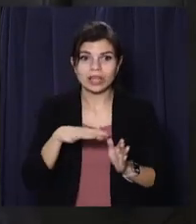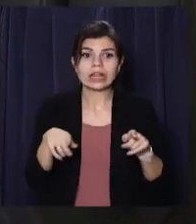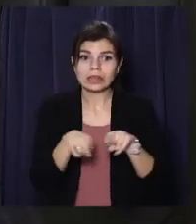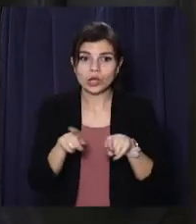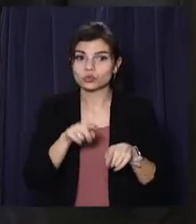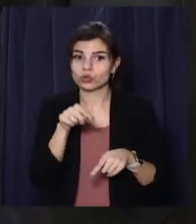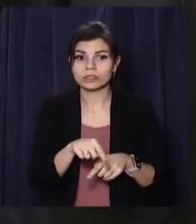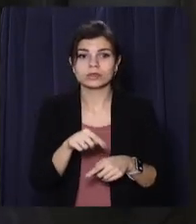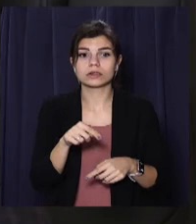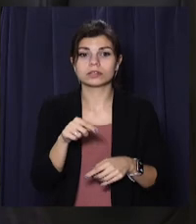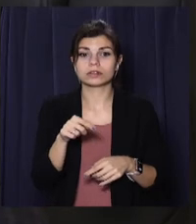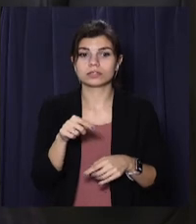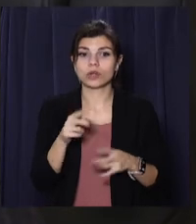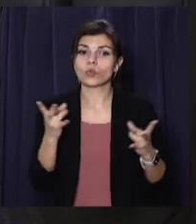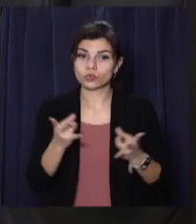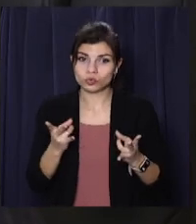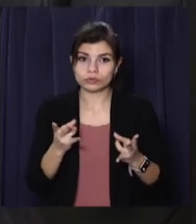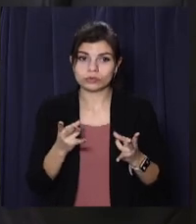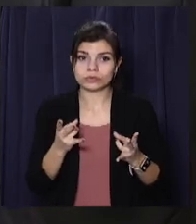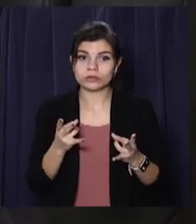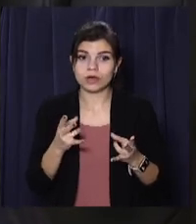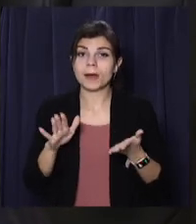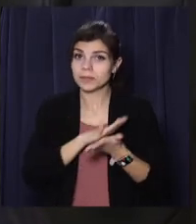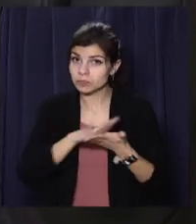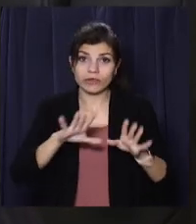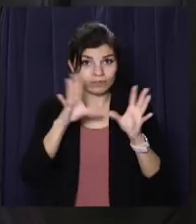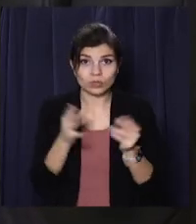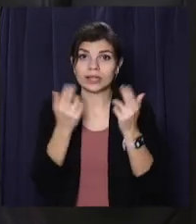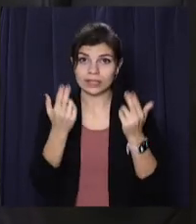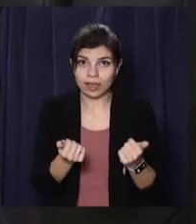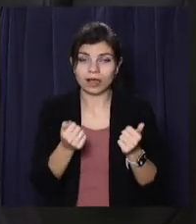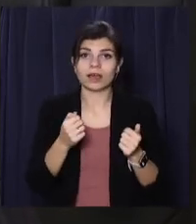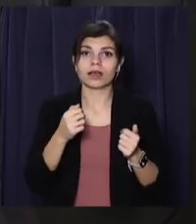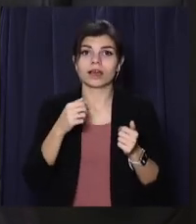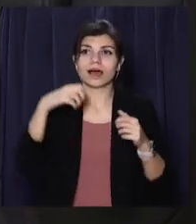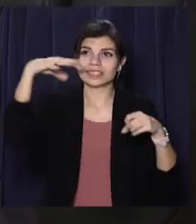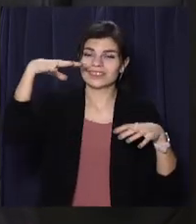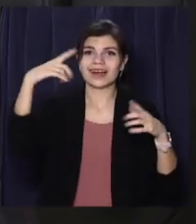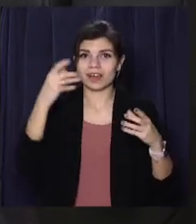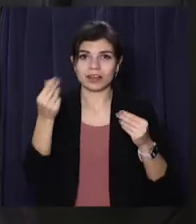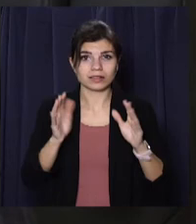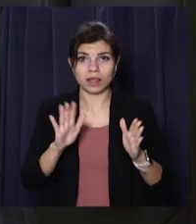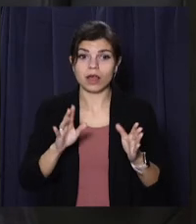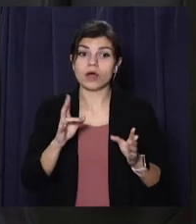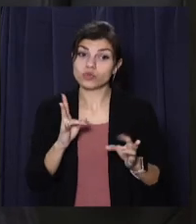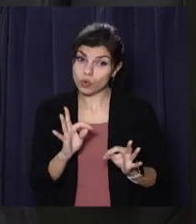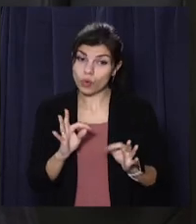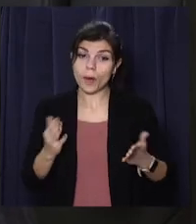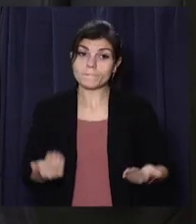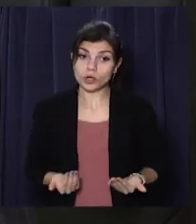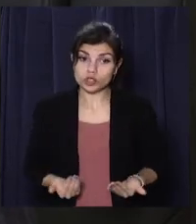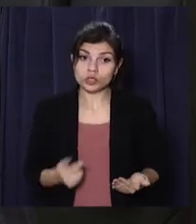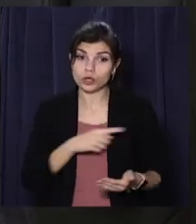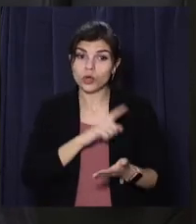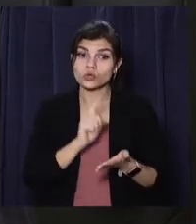что здесь нужно все бесплатно, коммунальные услуги, а вот проживание они